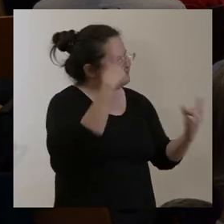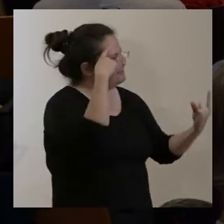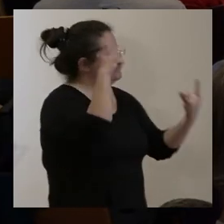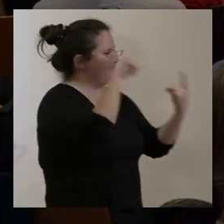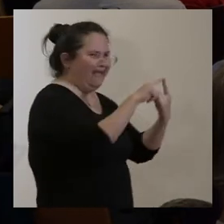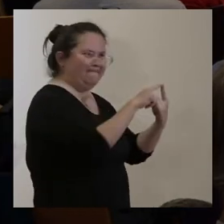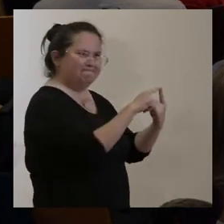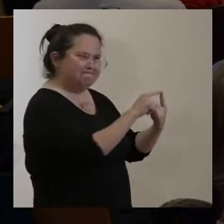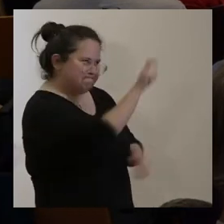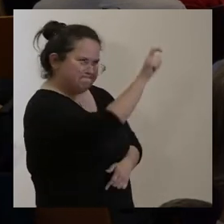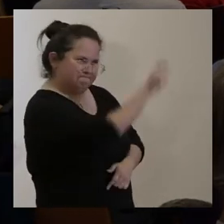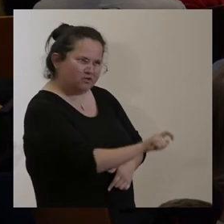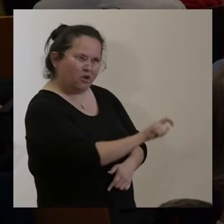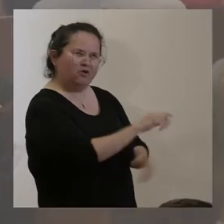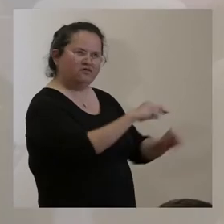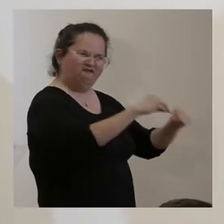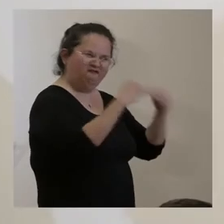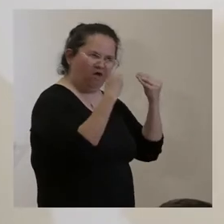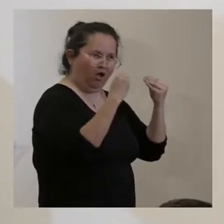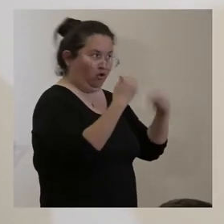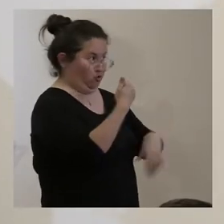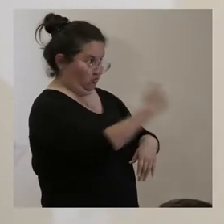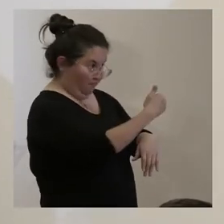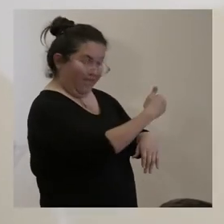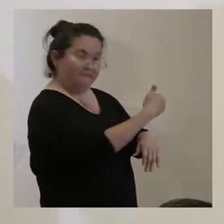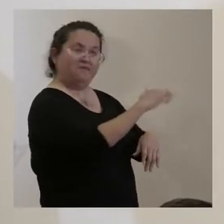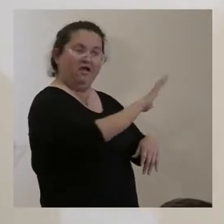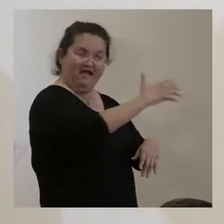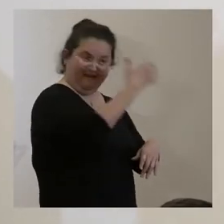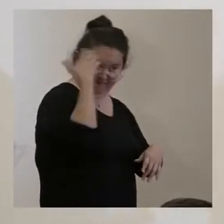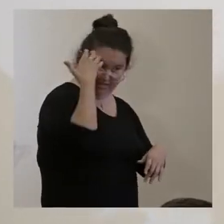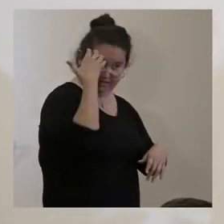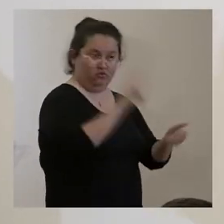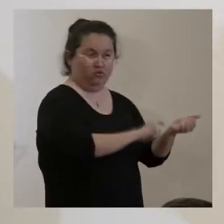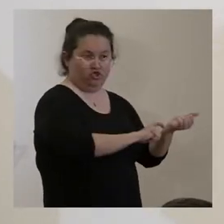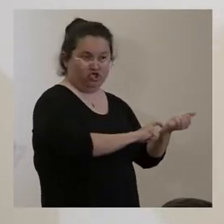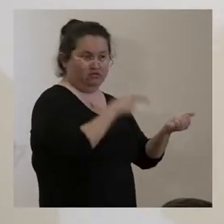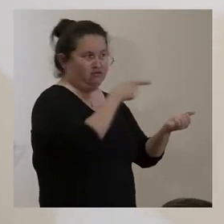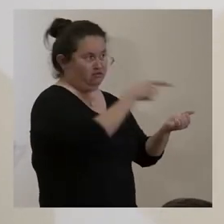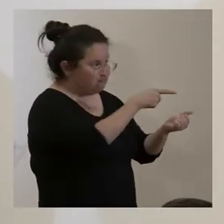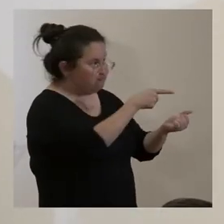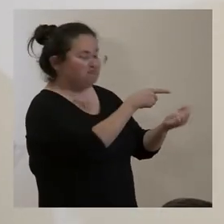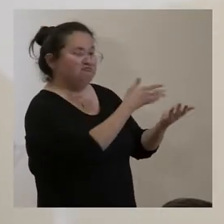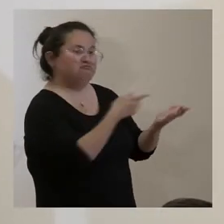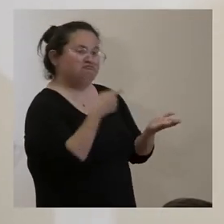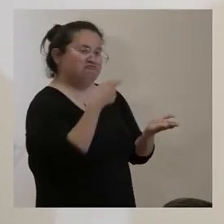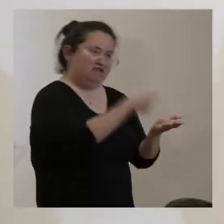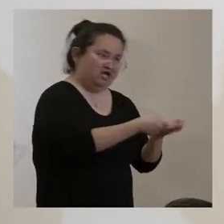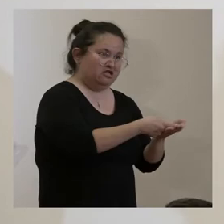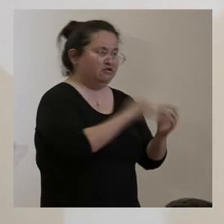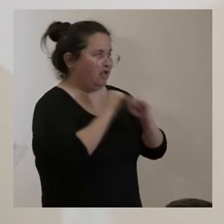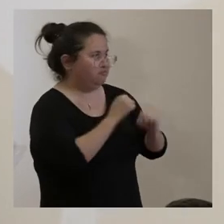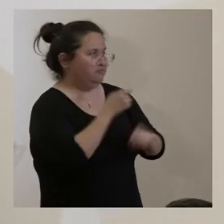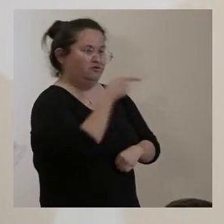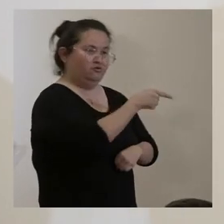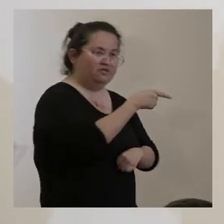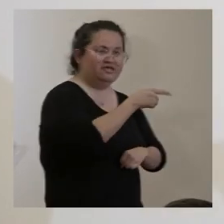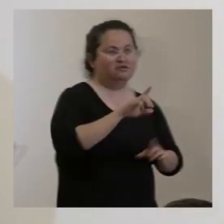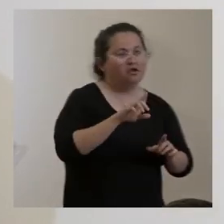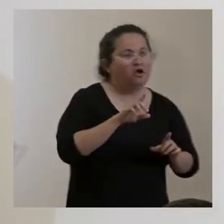C'est un courtier. C'est son intermédiaire. C'est à lui qu'il